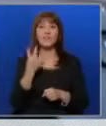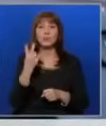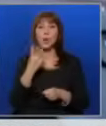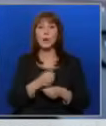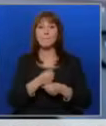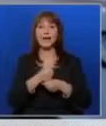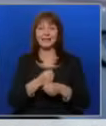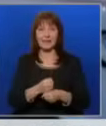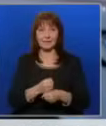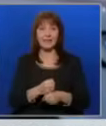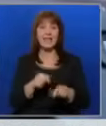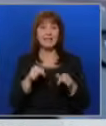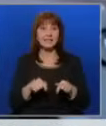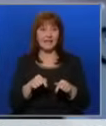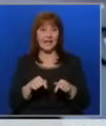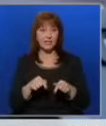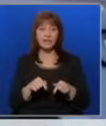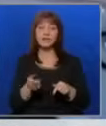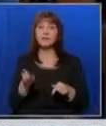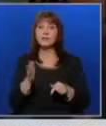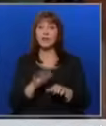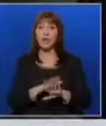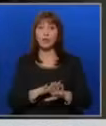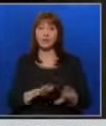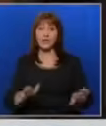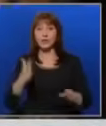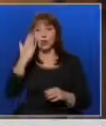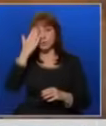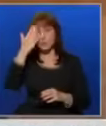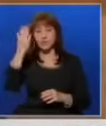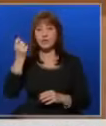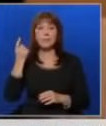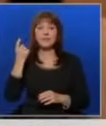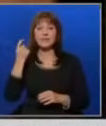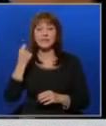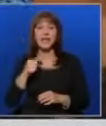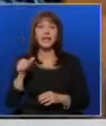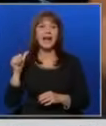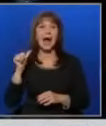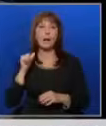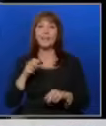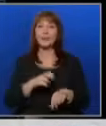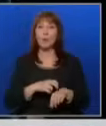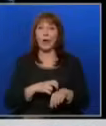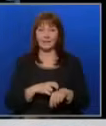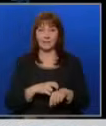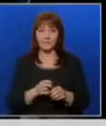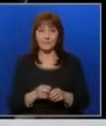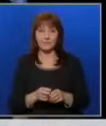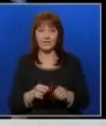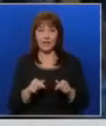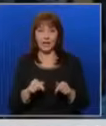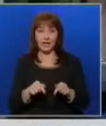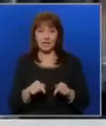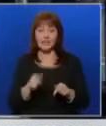мандат. Сегашният обаче ще бъде довършен от почетния председател на движението Ахмед Доган. Сега